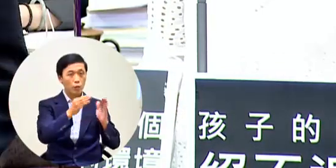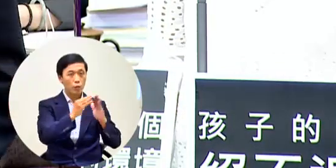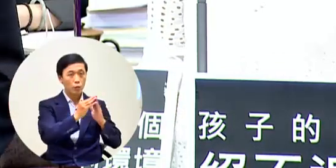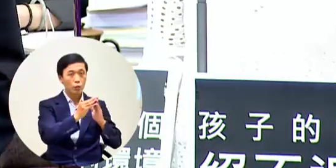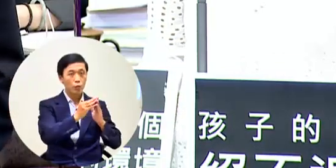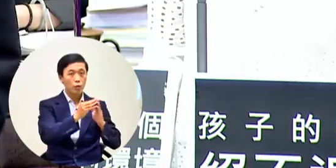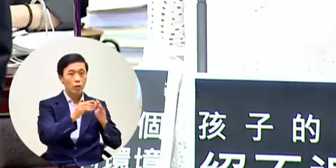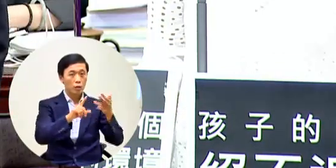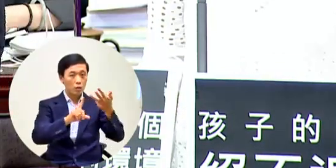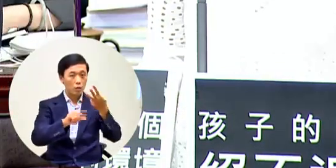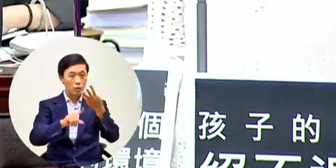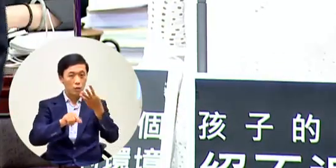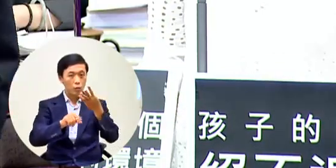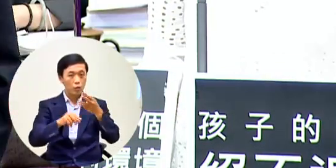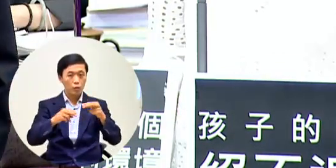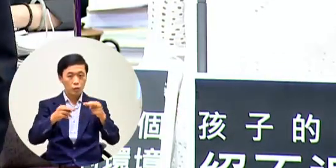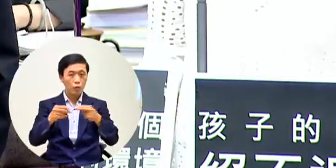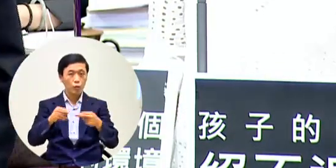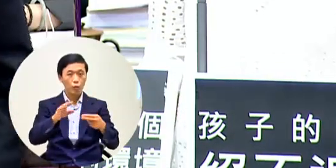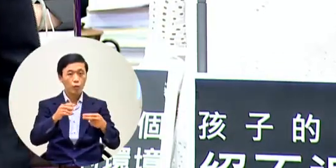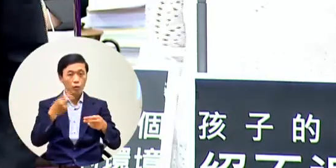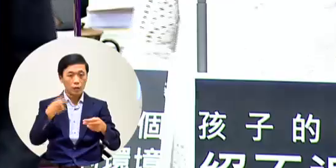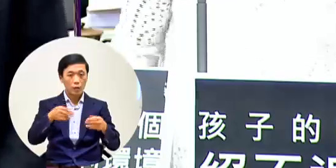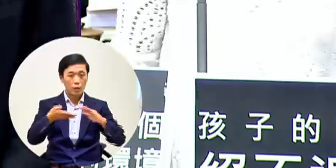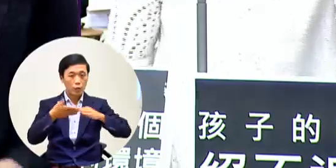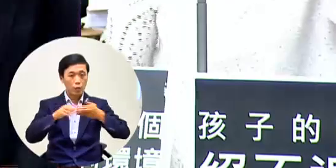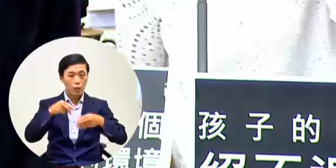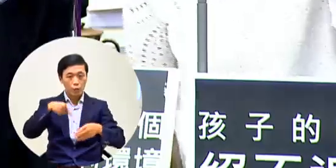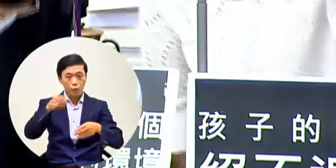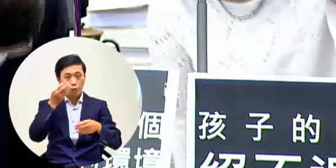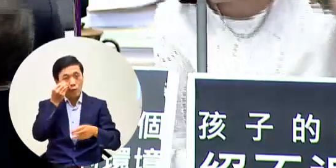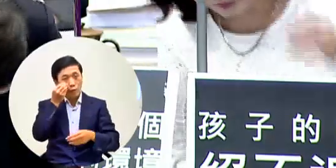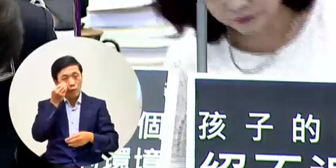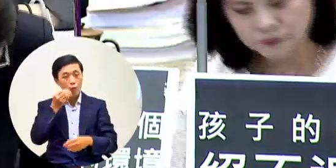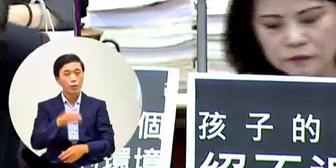过，那再利用这个会勘再去看看嘛。 谢谢。